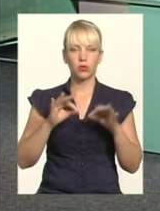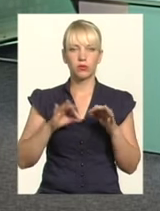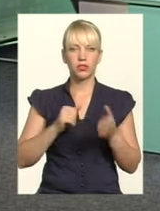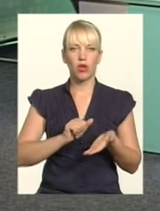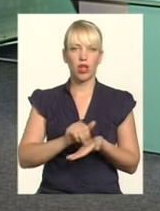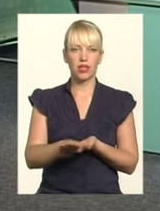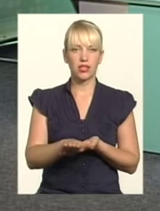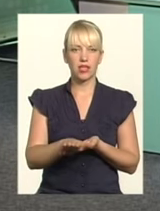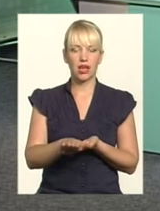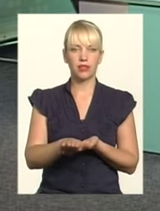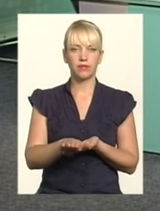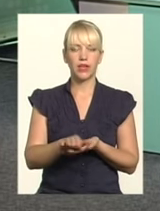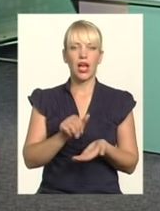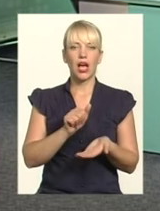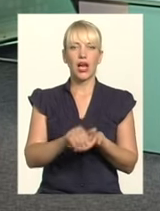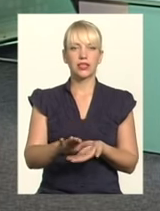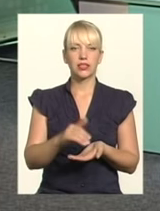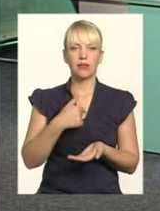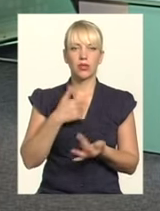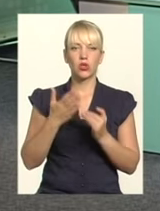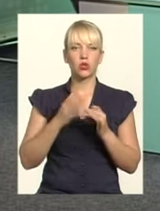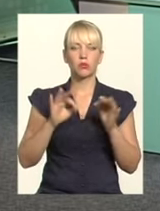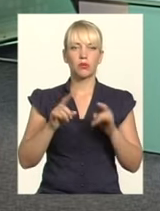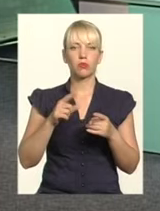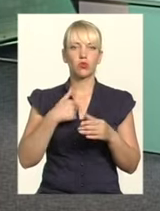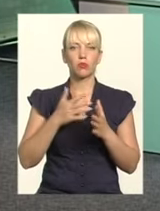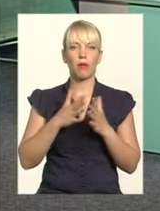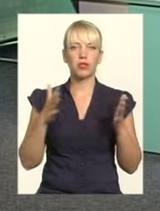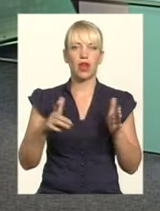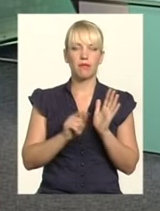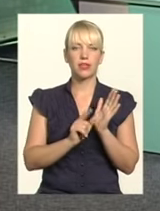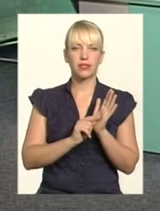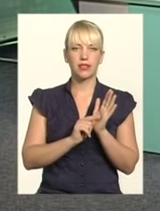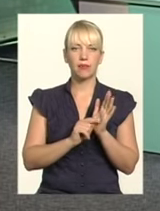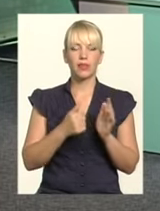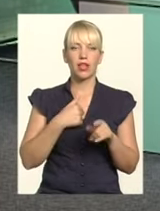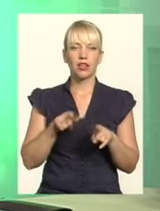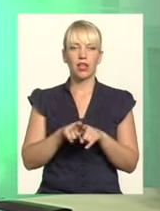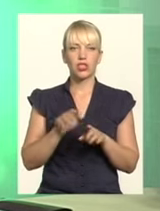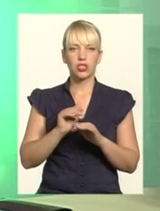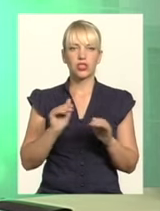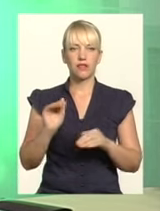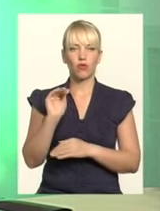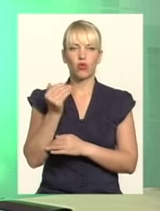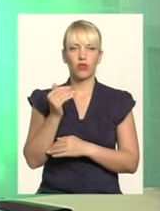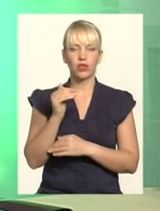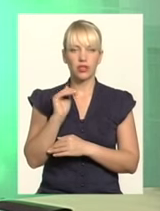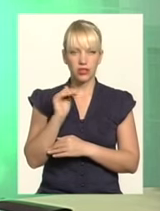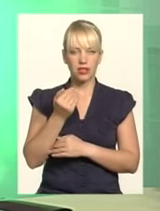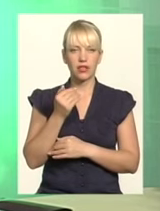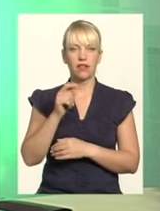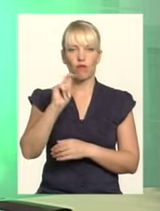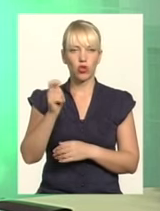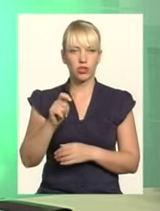отказали. Отказали мне субсидию, что у меня большая пенсия. Я также дети войны. У меня каждый